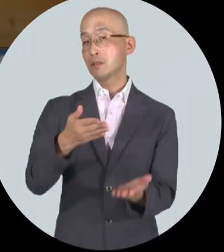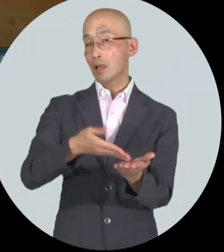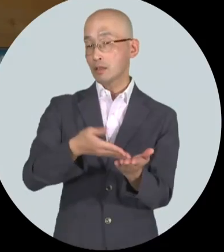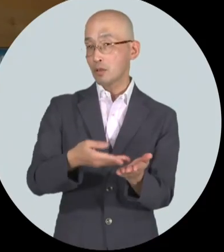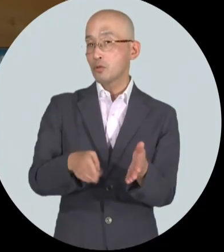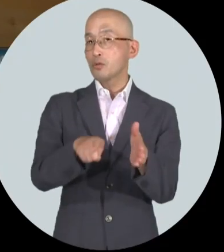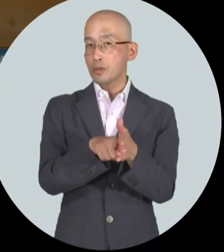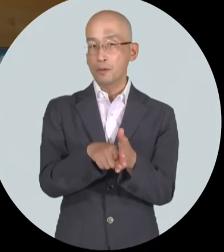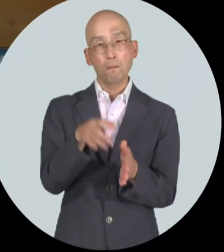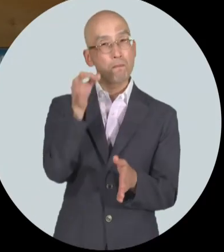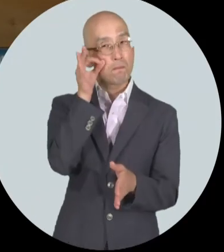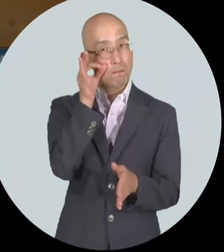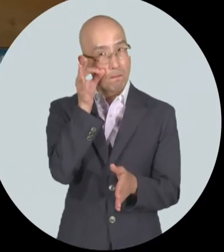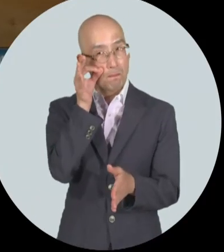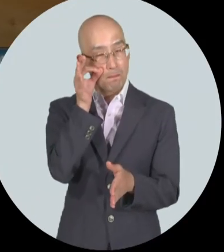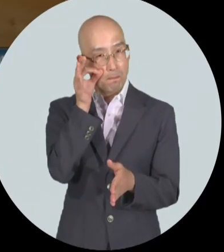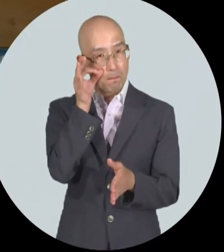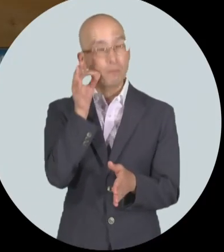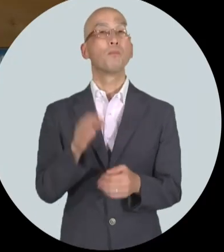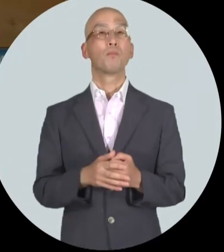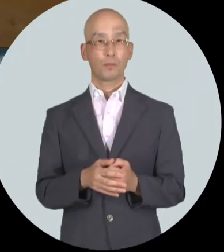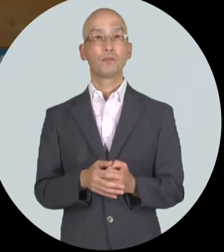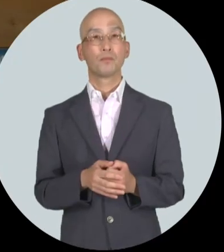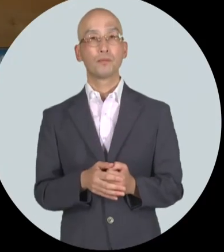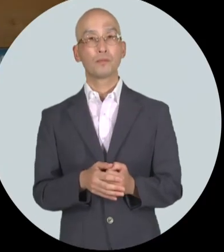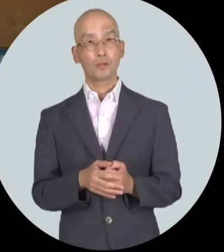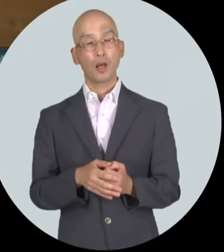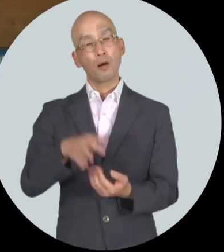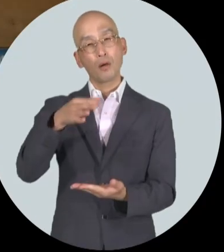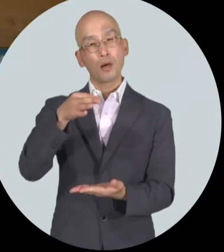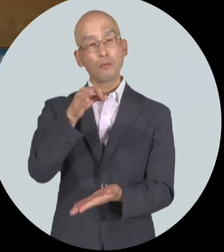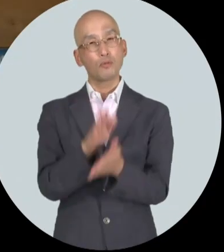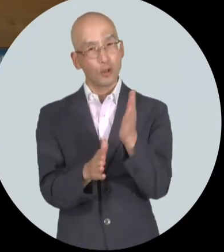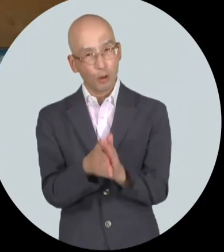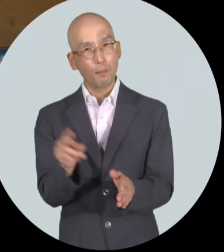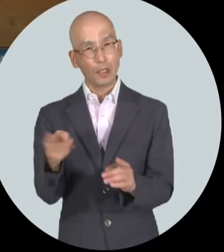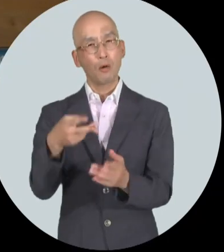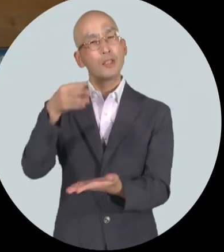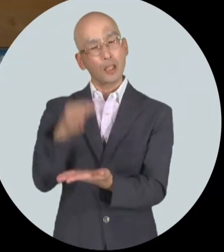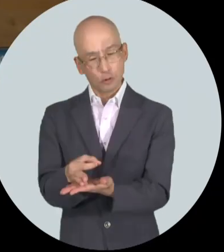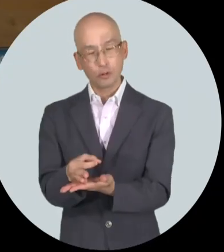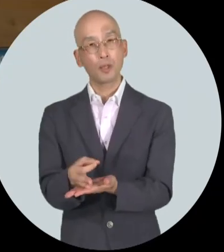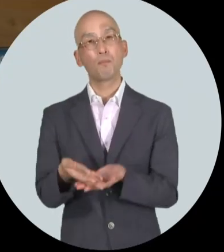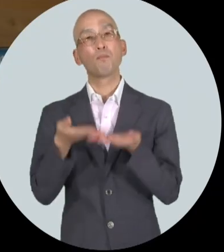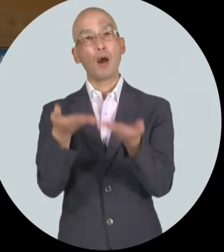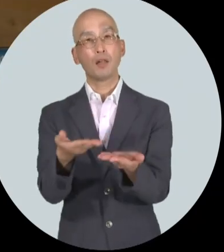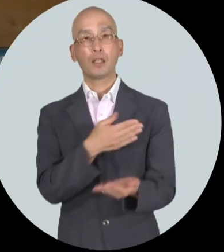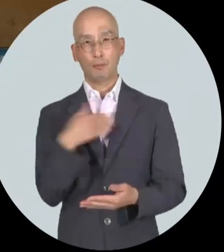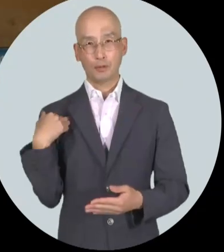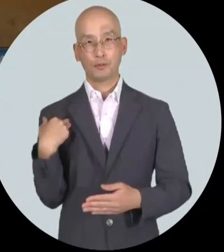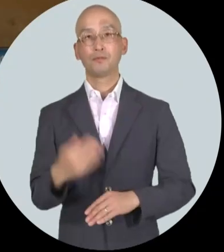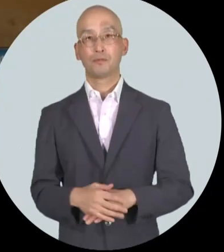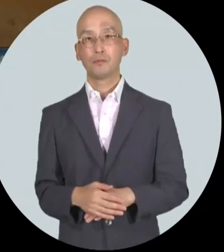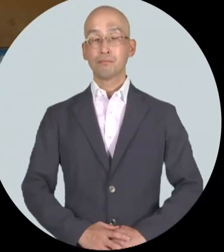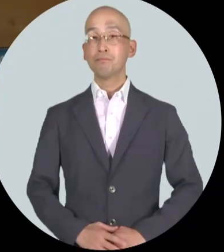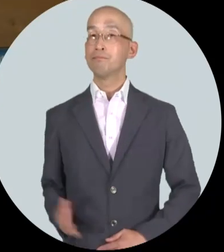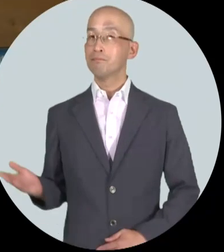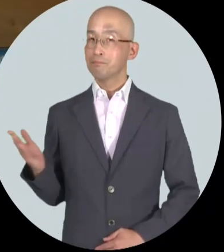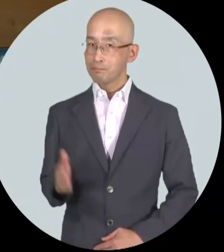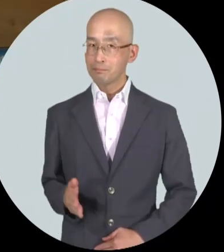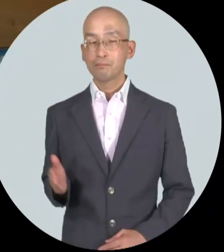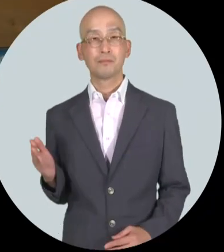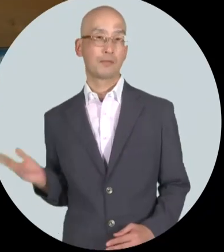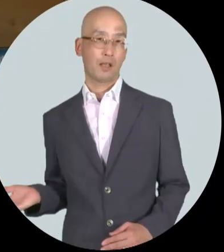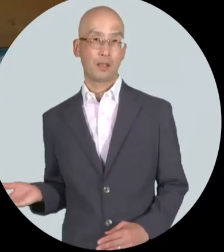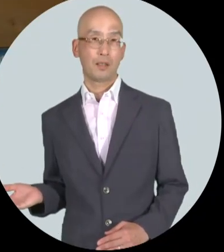解説付きの鑑賞等を無償または安価で提供する文化団体等を支援するものでございます。花壇は植物園